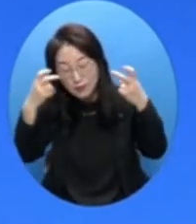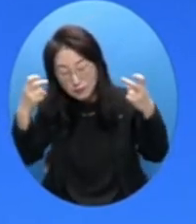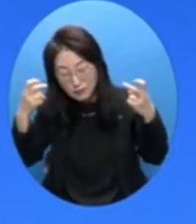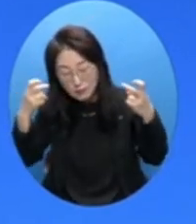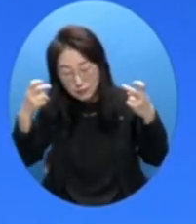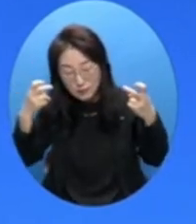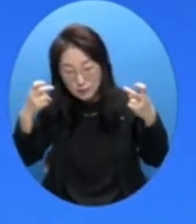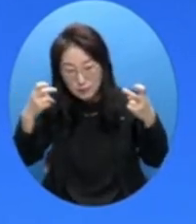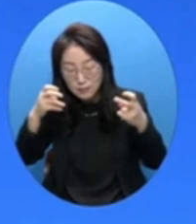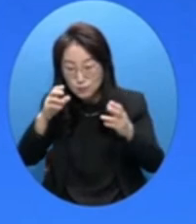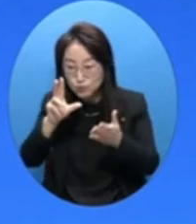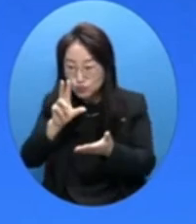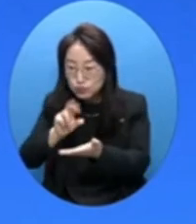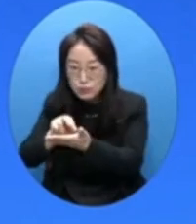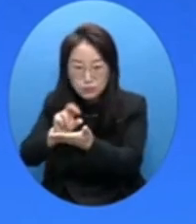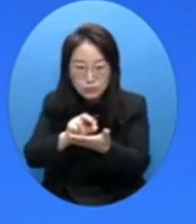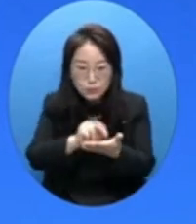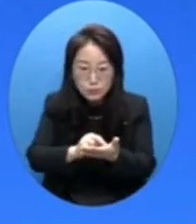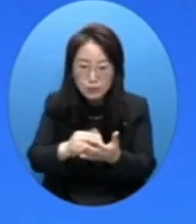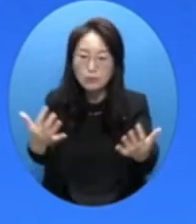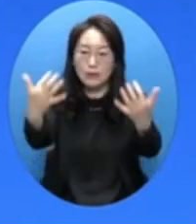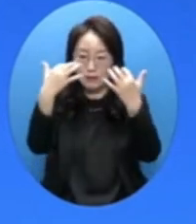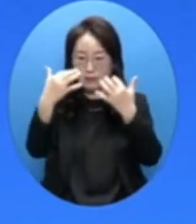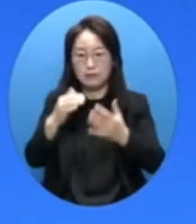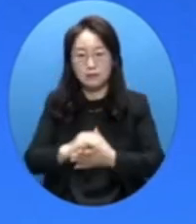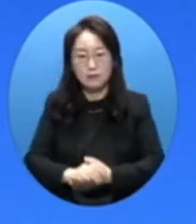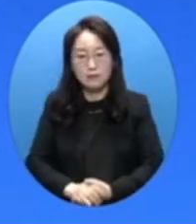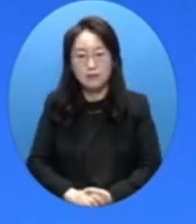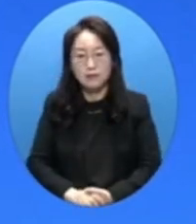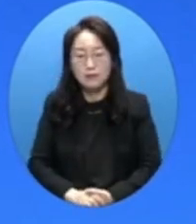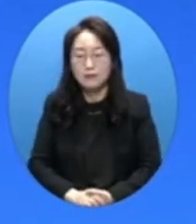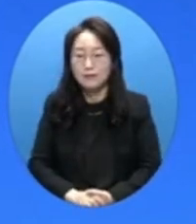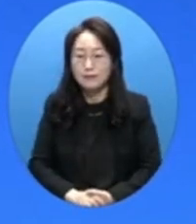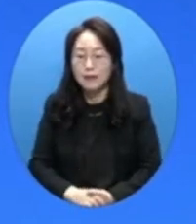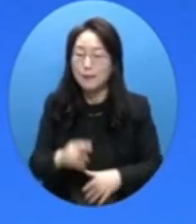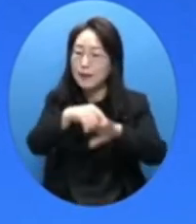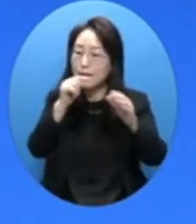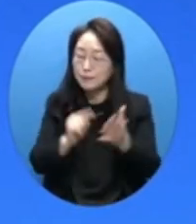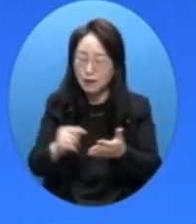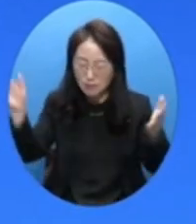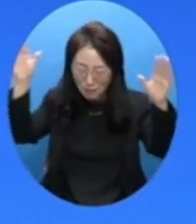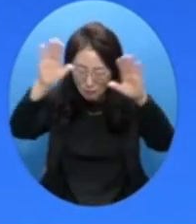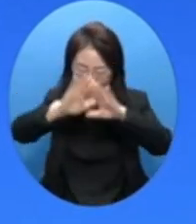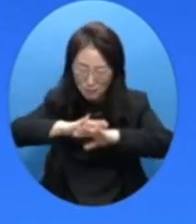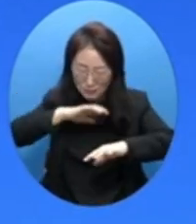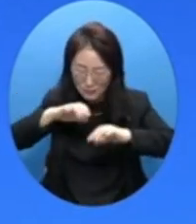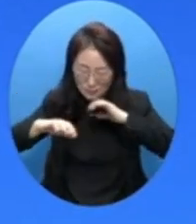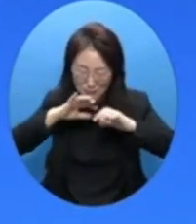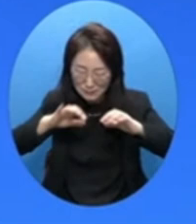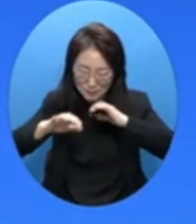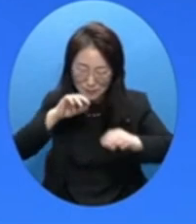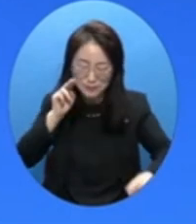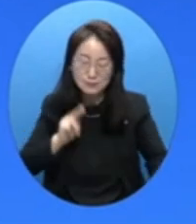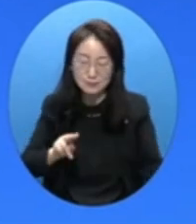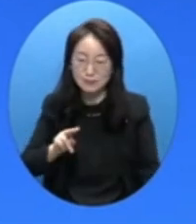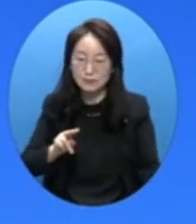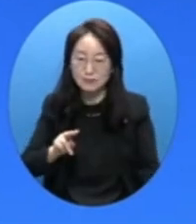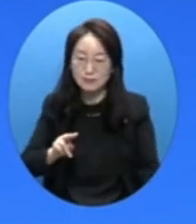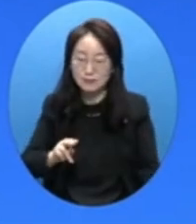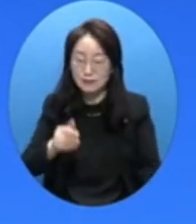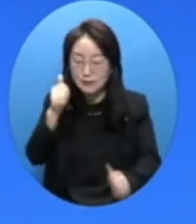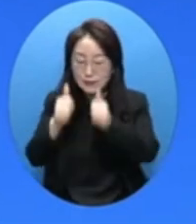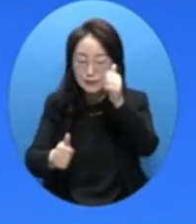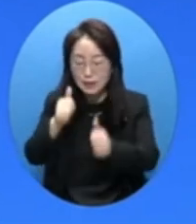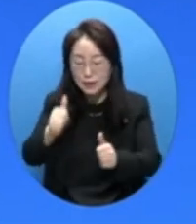그 영적인 잠과 함께 우리에게 다가오게 되는 것입니다 마음이 어두워지고 원망과 불병에 생겨나게 되고 그리고